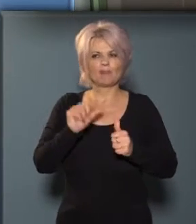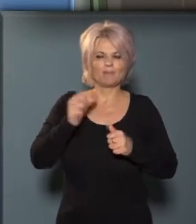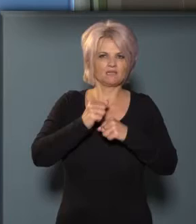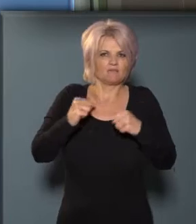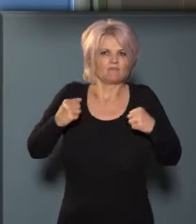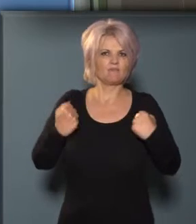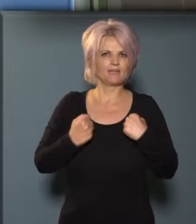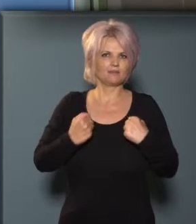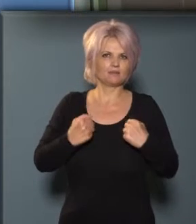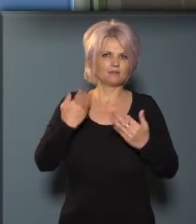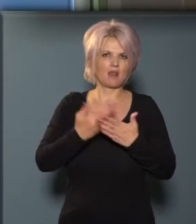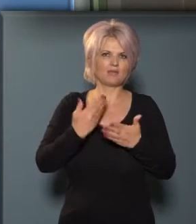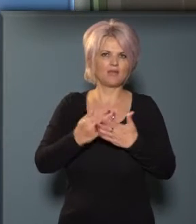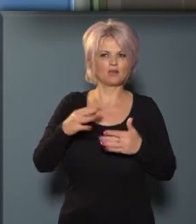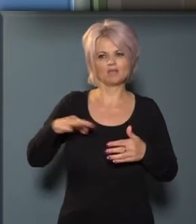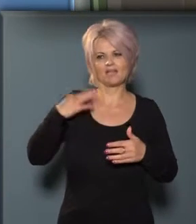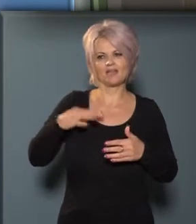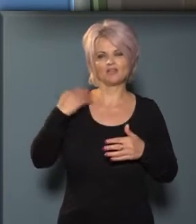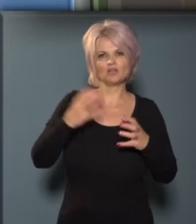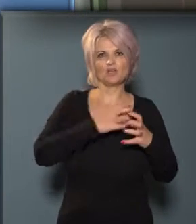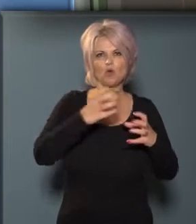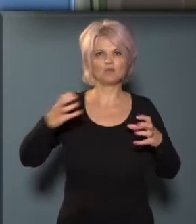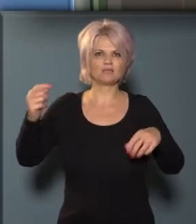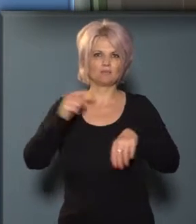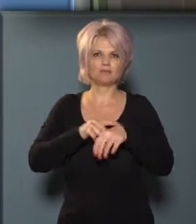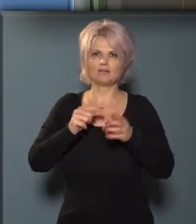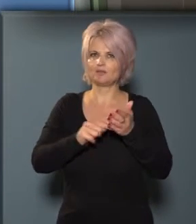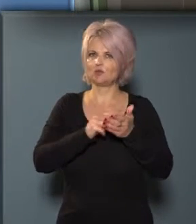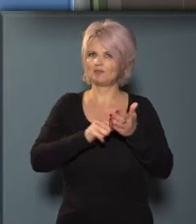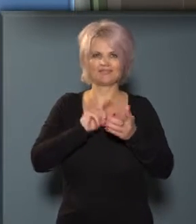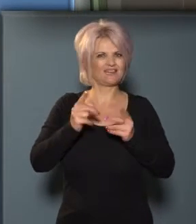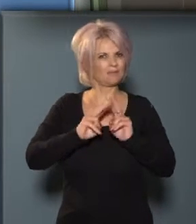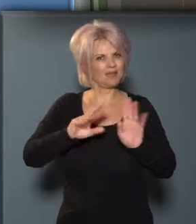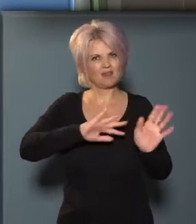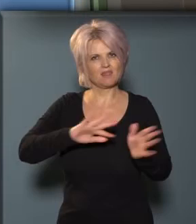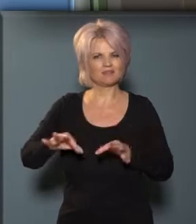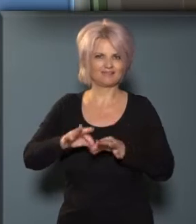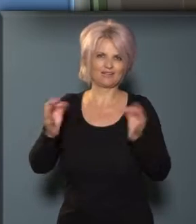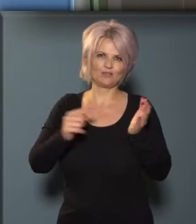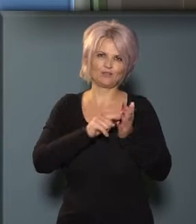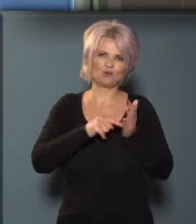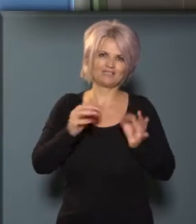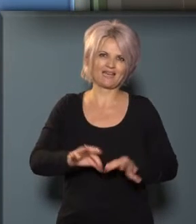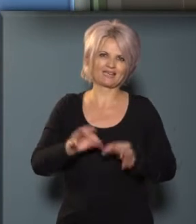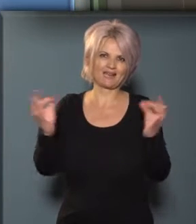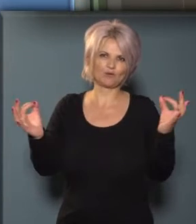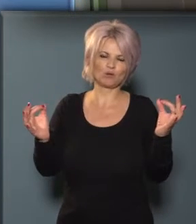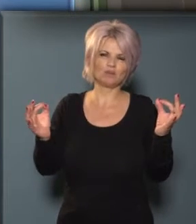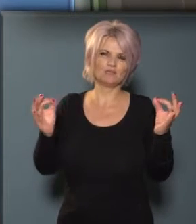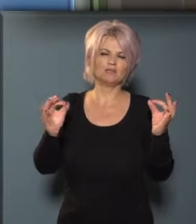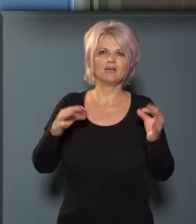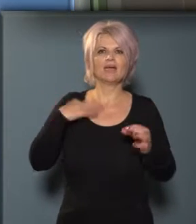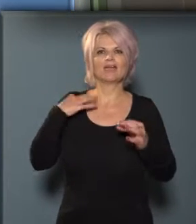fittebbek legyenek, hogy az egészséget hosszabb ideig gyógyszerek és mi egyébként kiegészítők nélkül tudják megtalálni és